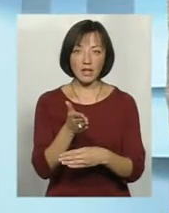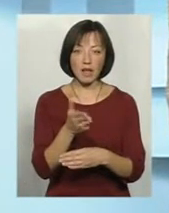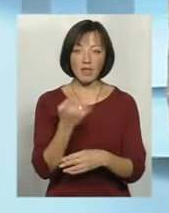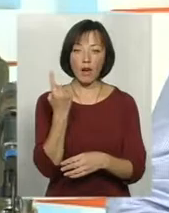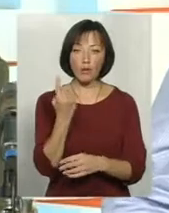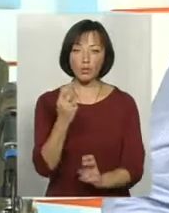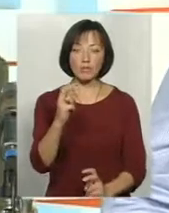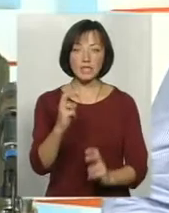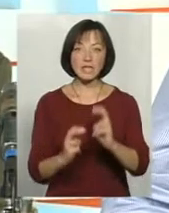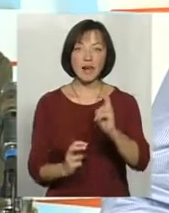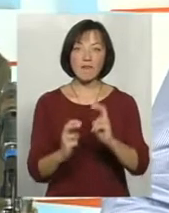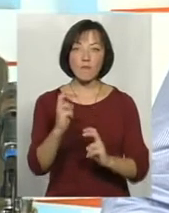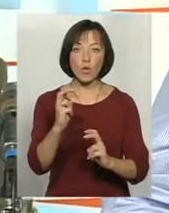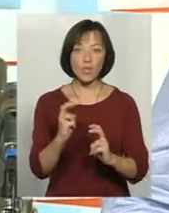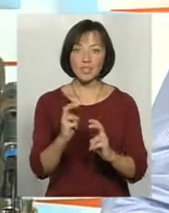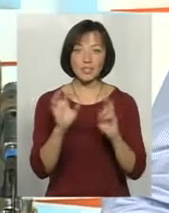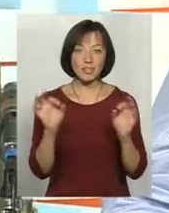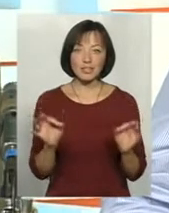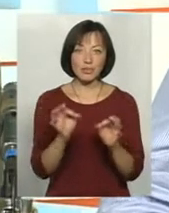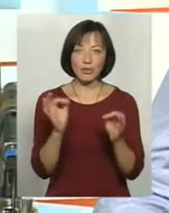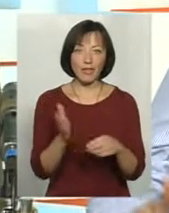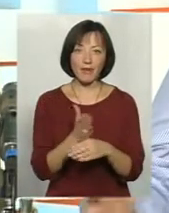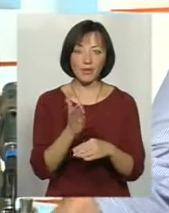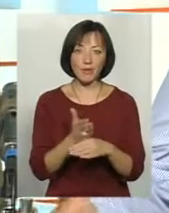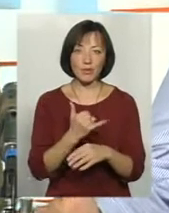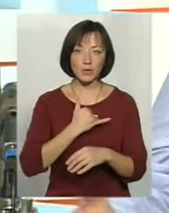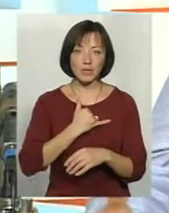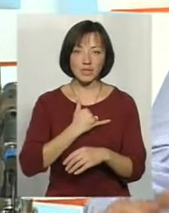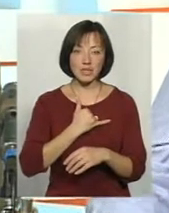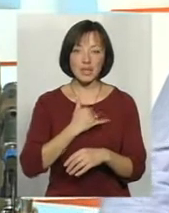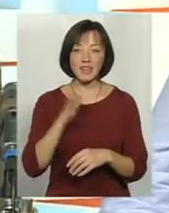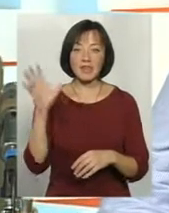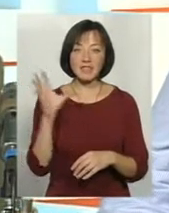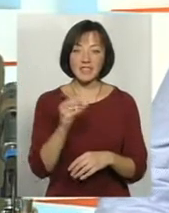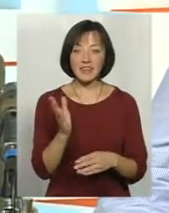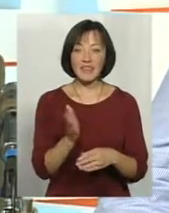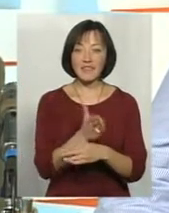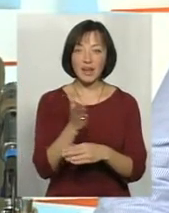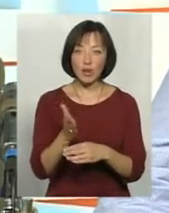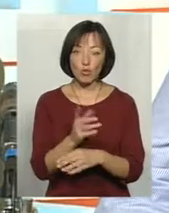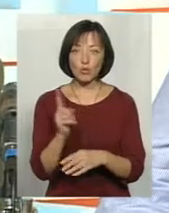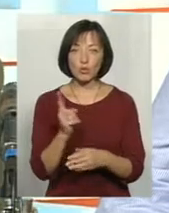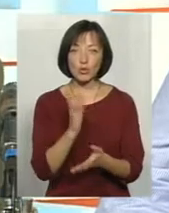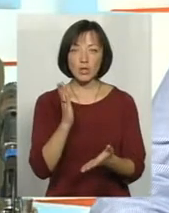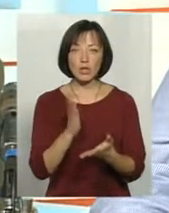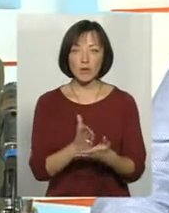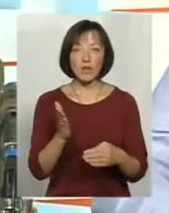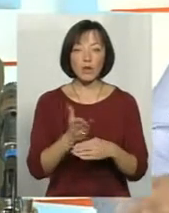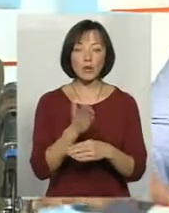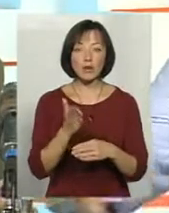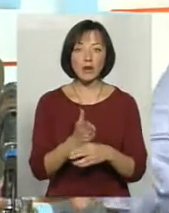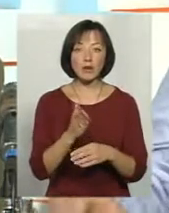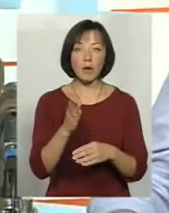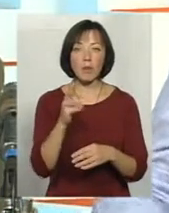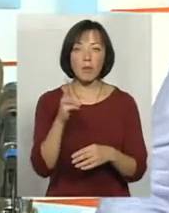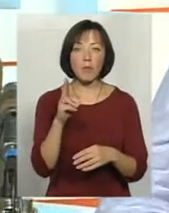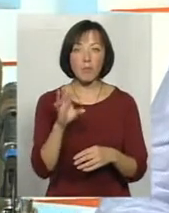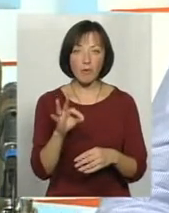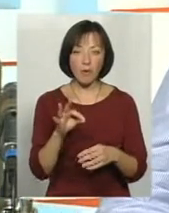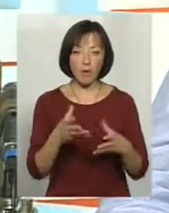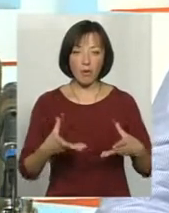одному заводі нічого не виготовляється. У нас всі вироби, які виготовляються, вони виготовляються по